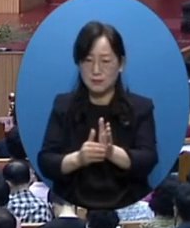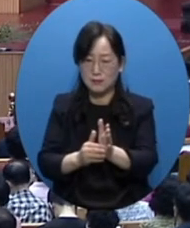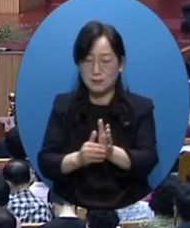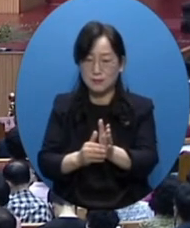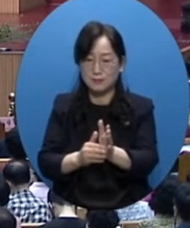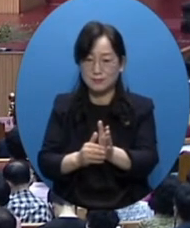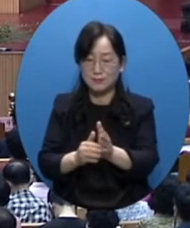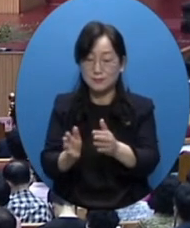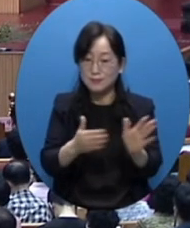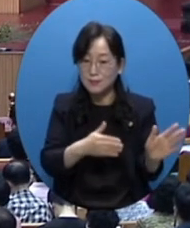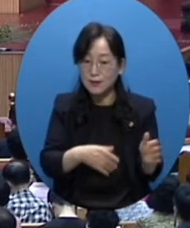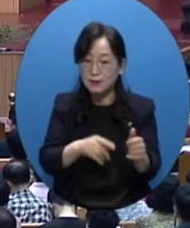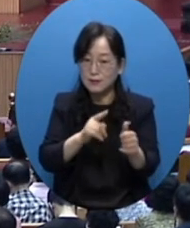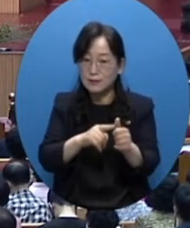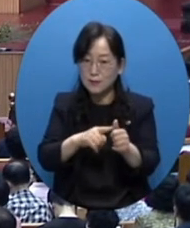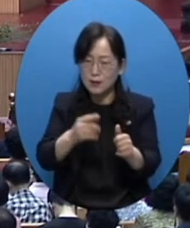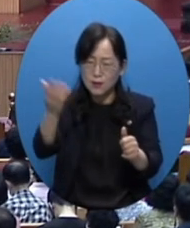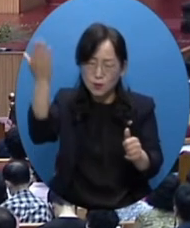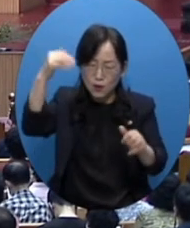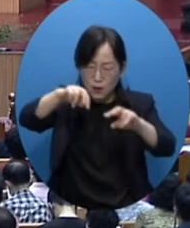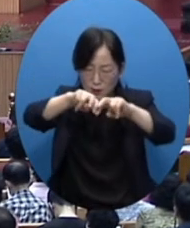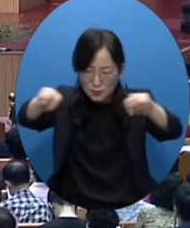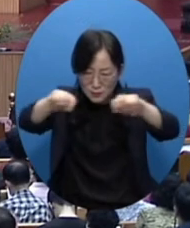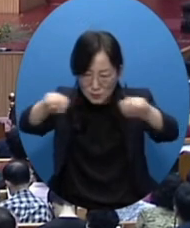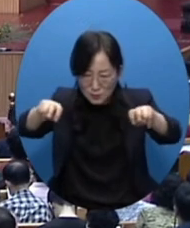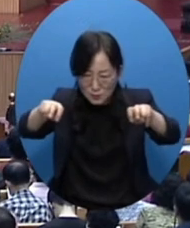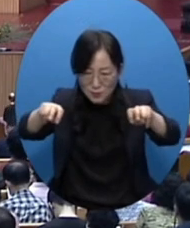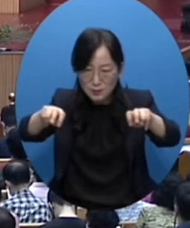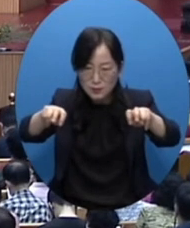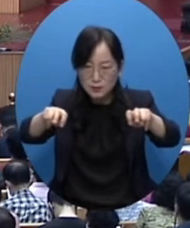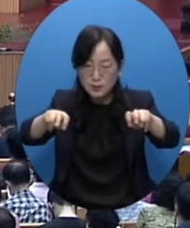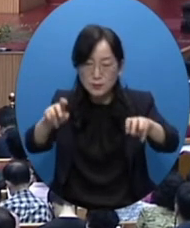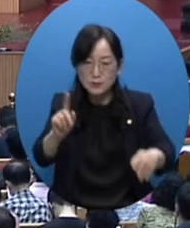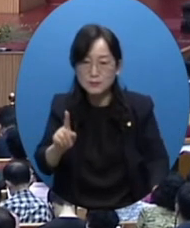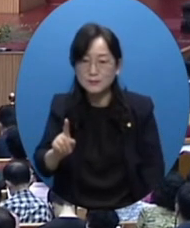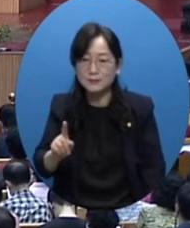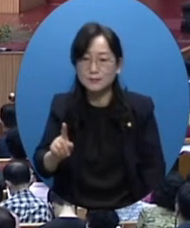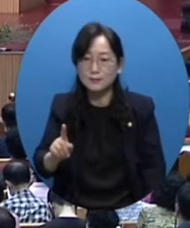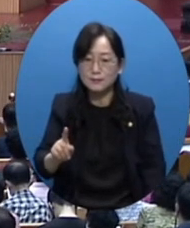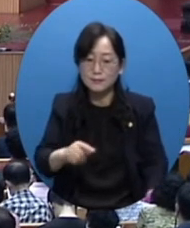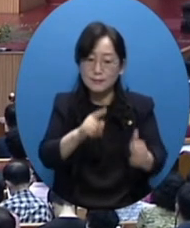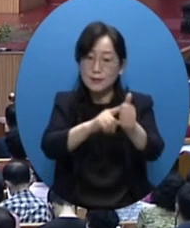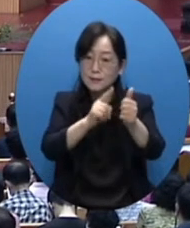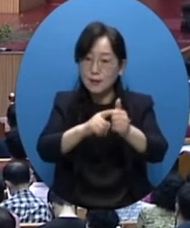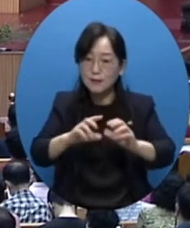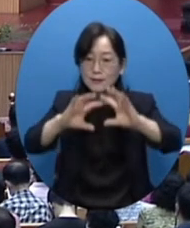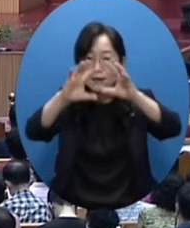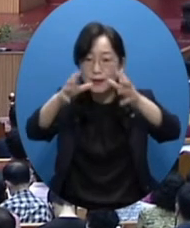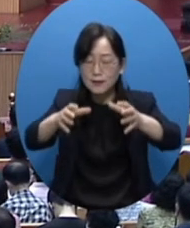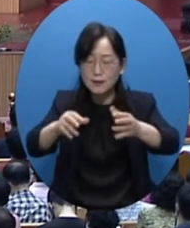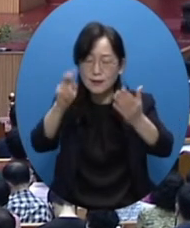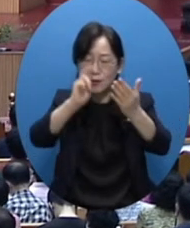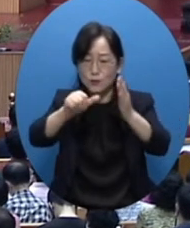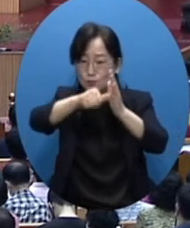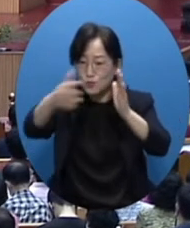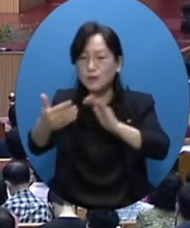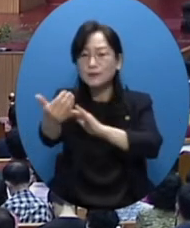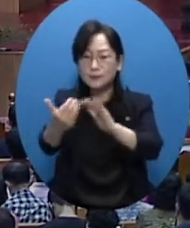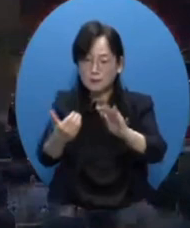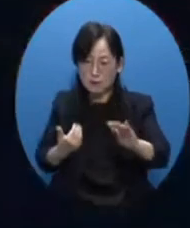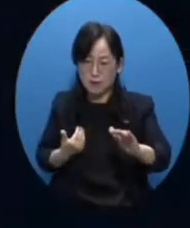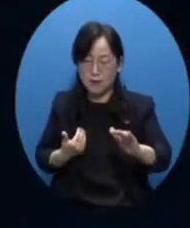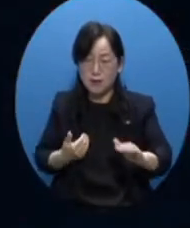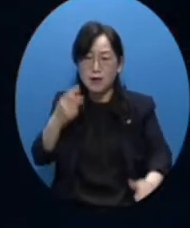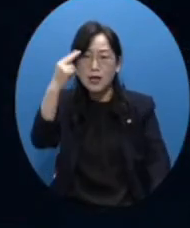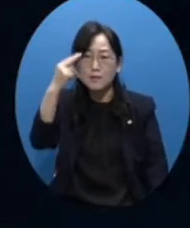이번에 과거를 좀 들여다 볼 필요가 있습니다 그렇게 세계적인 가수가 되기 전에 그는 6 10s